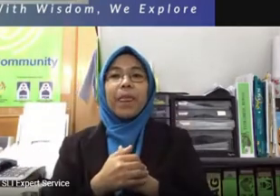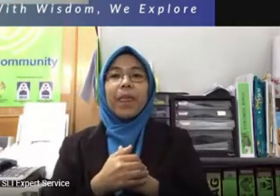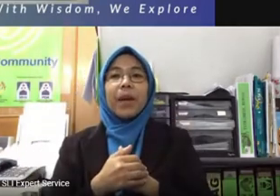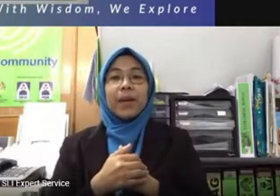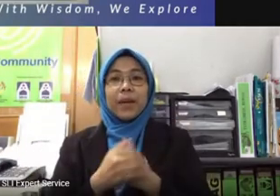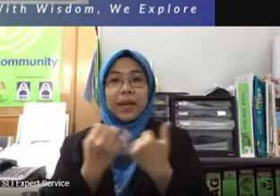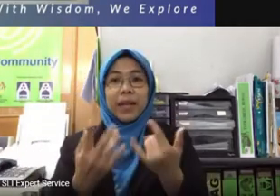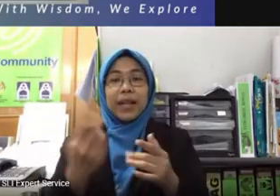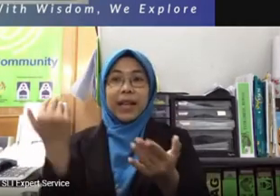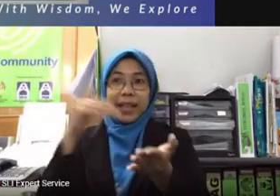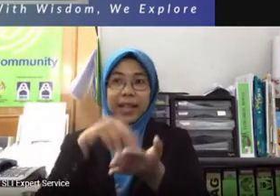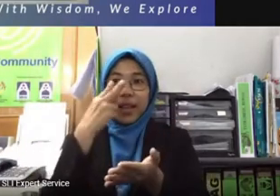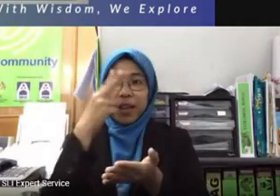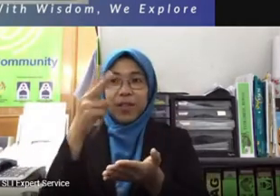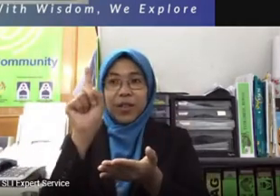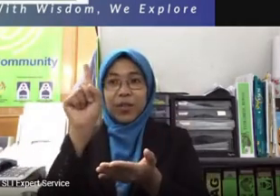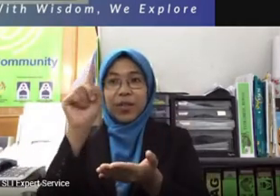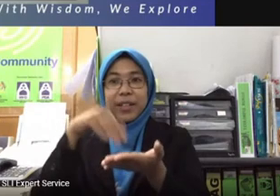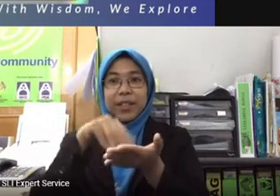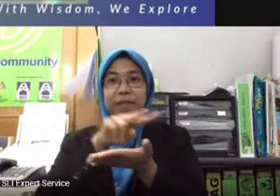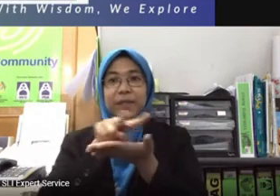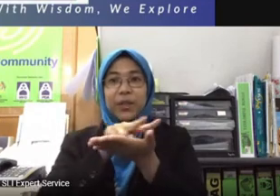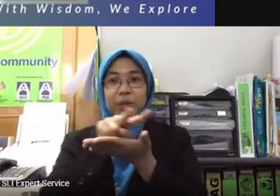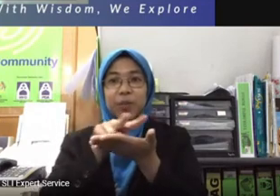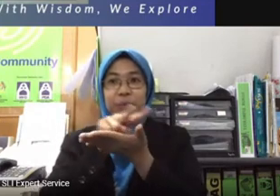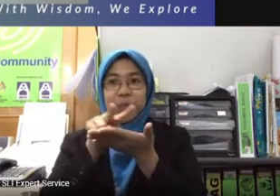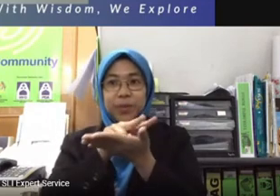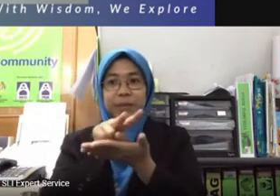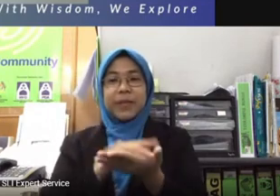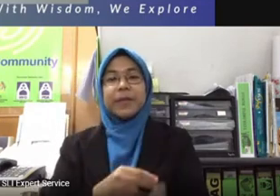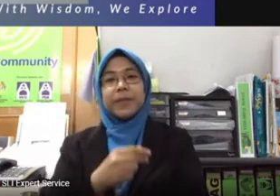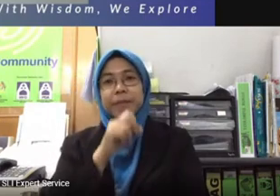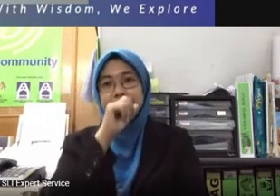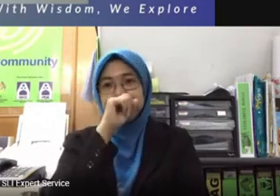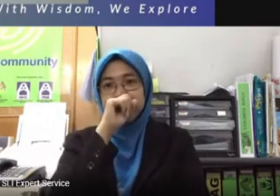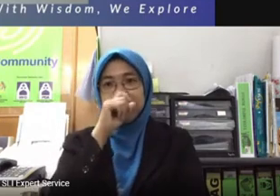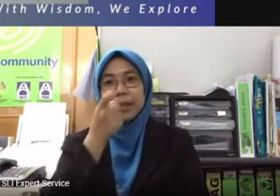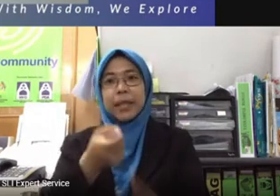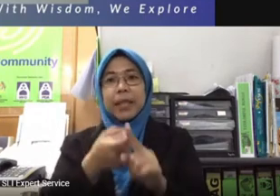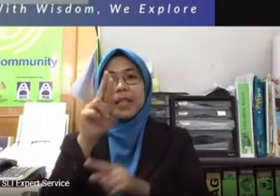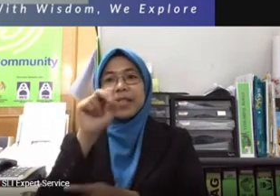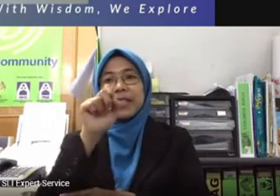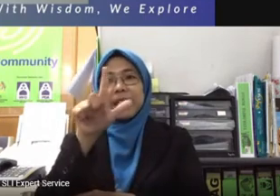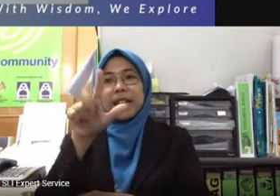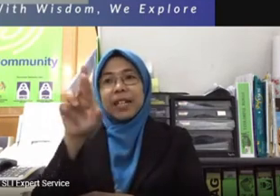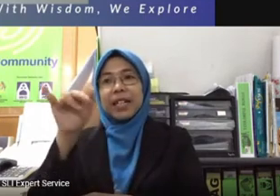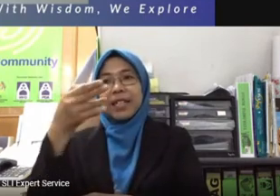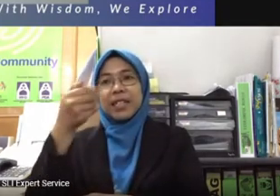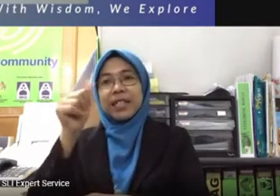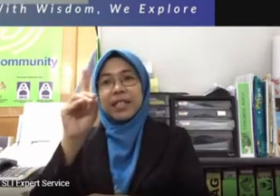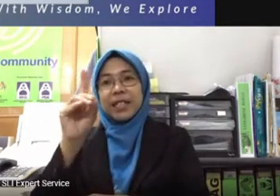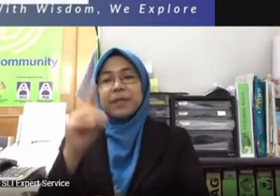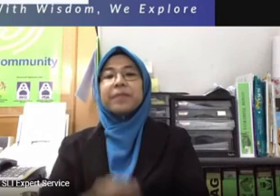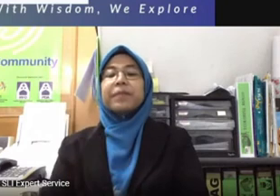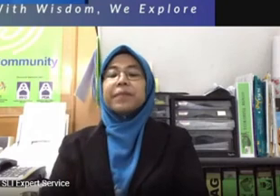Okey, kita tengok satu lagi video yang dikongsikan oleh Rizal Rashid juga, sifu saya.